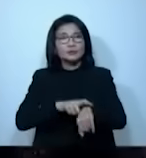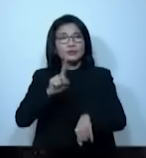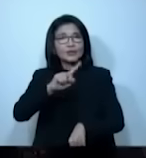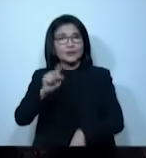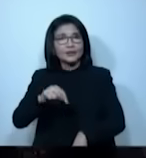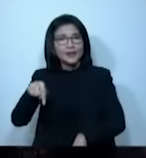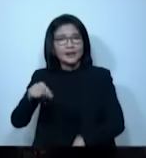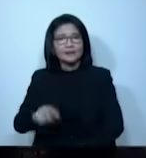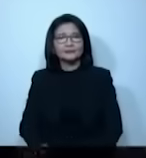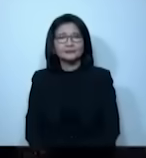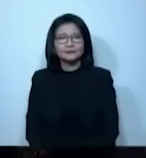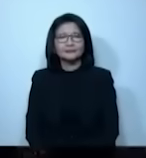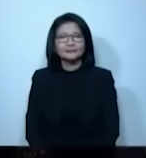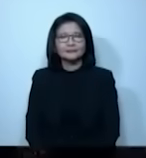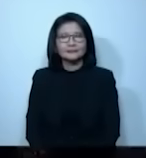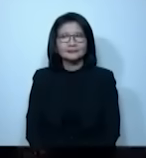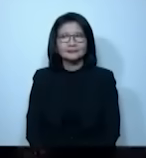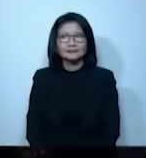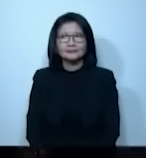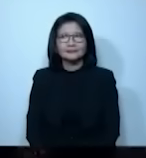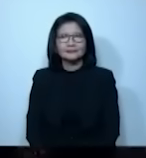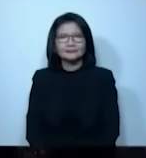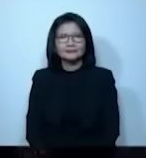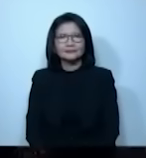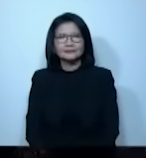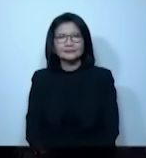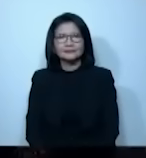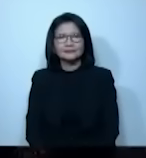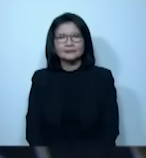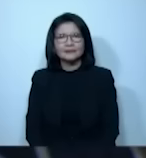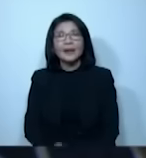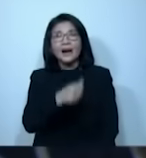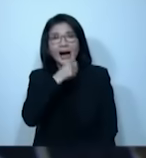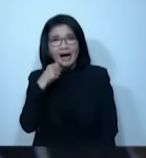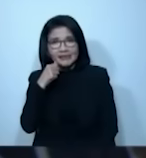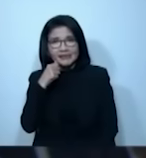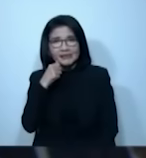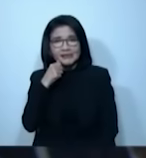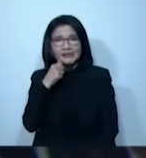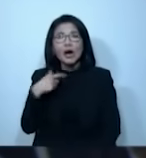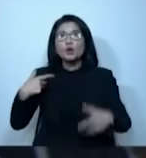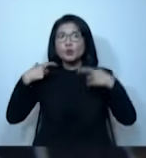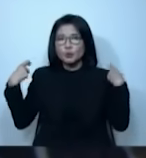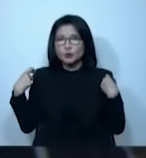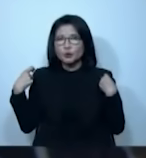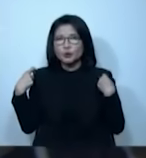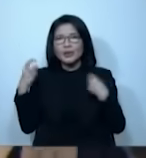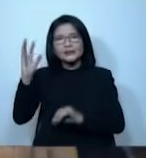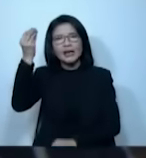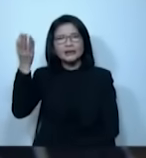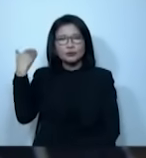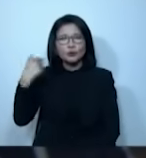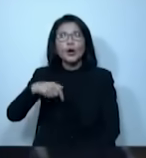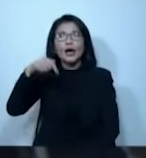dari sekarang Mas pernah menjadi ibu kota ee Gubernur ibu kota dan hari ini menjadi